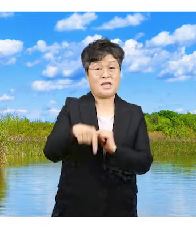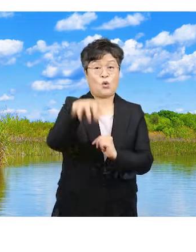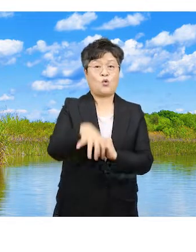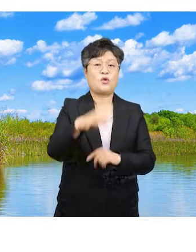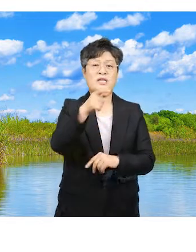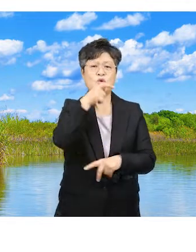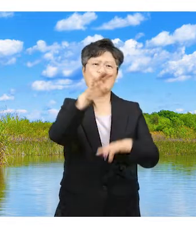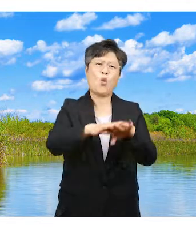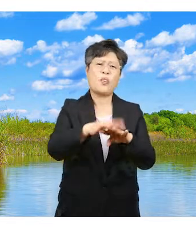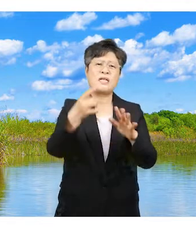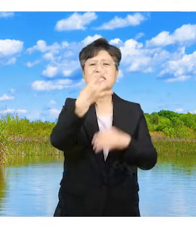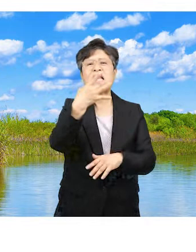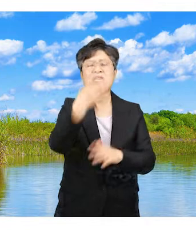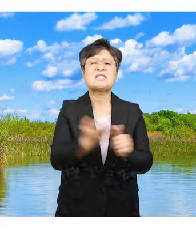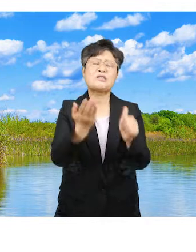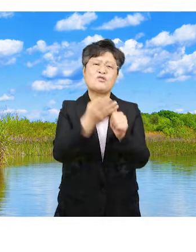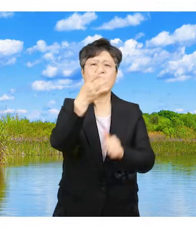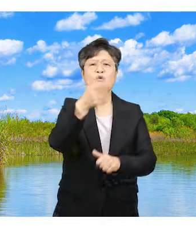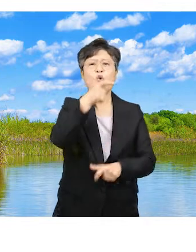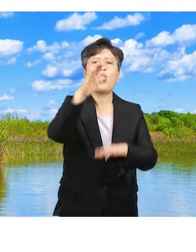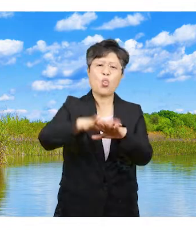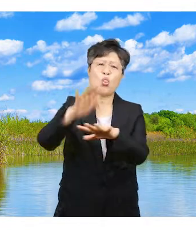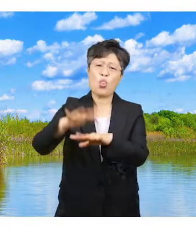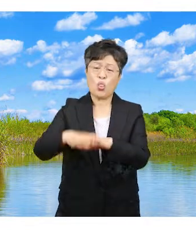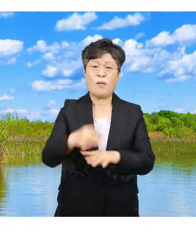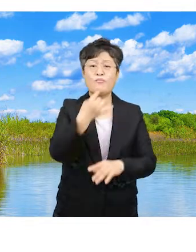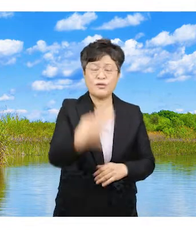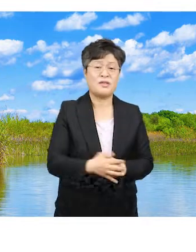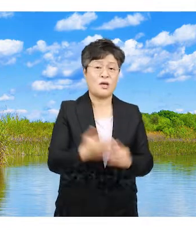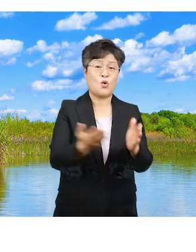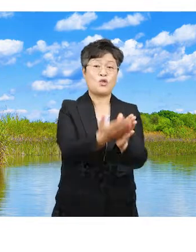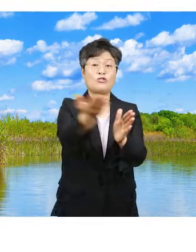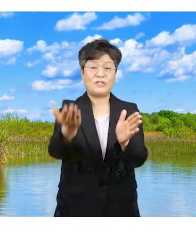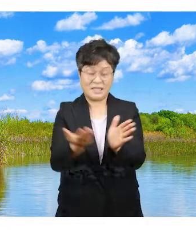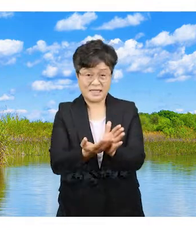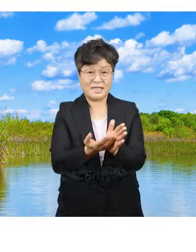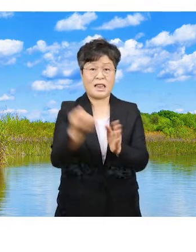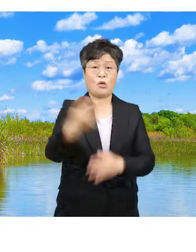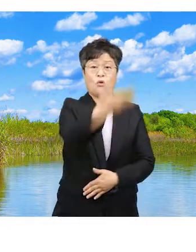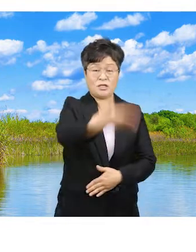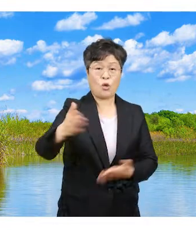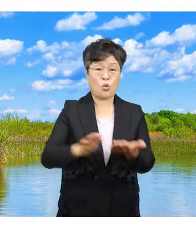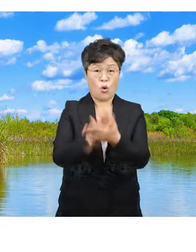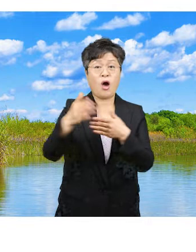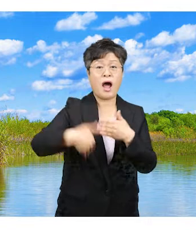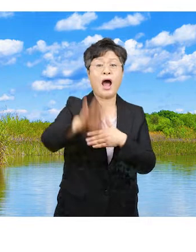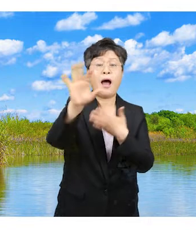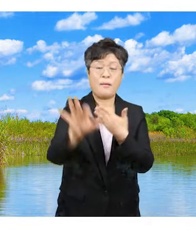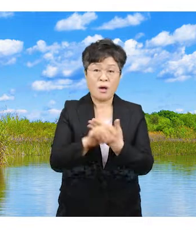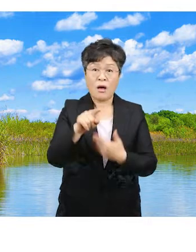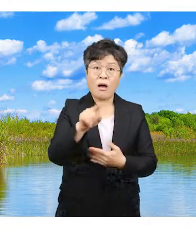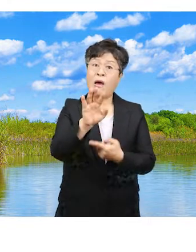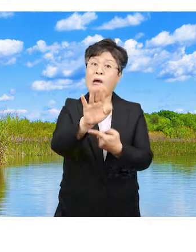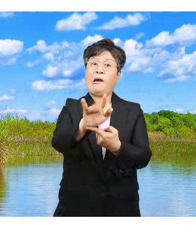논밖에 없었어요. 제가 친구들 만나러 이 원천 저수지 또 원천천 일대로 놀러 가게 되면 아이고 여기는